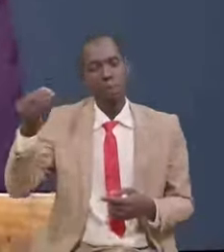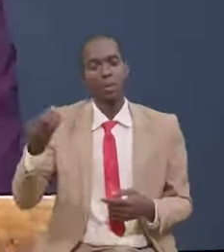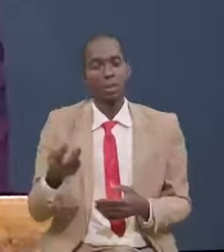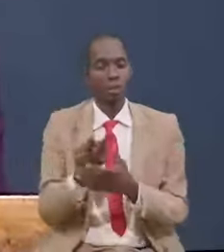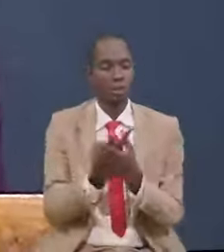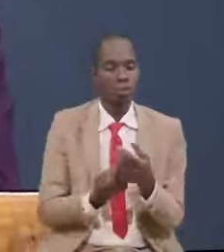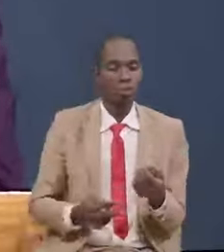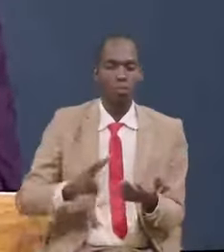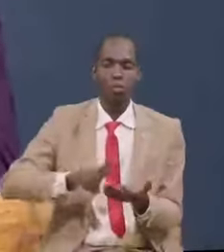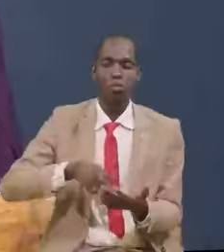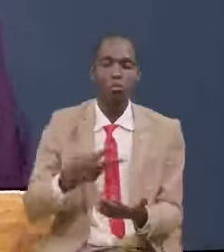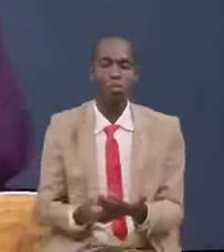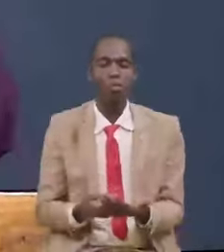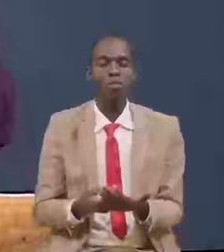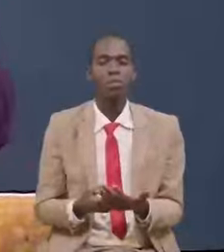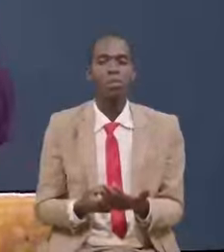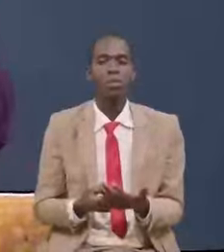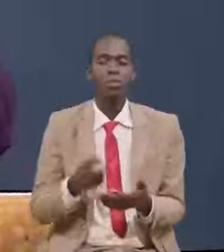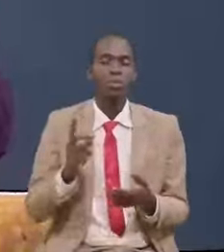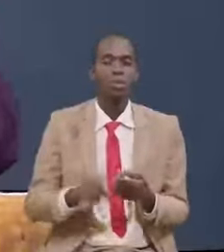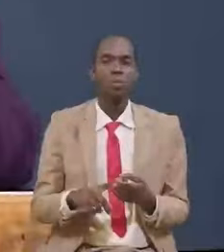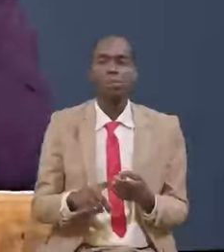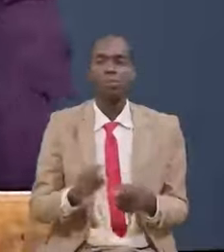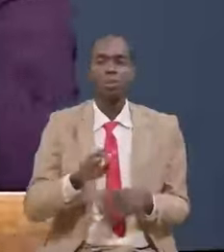Ils ont soumis, cédé.